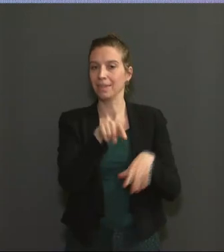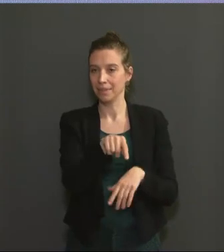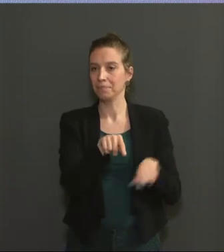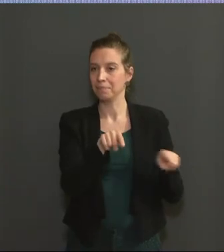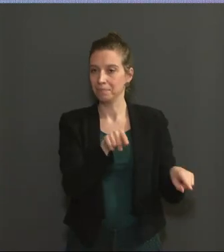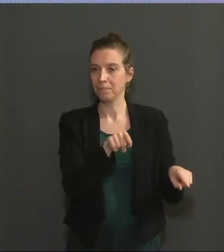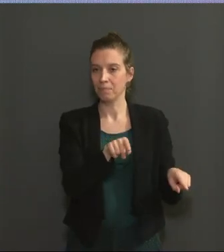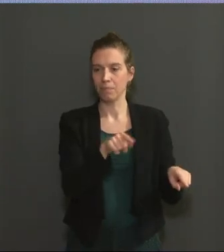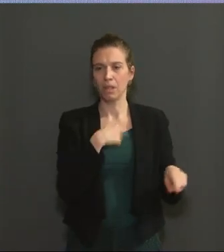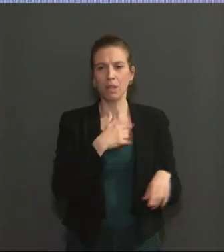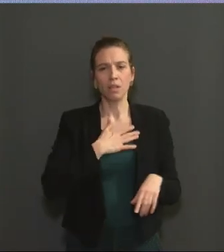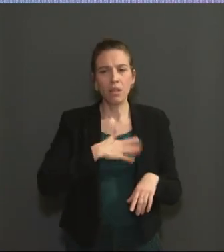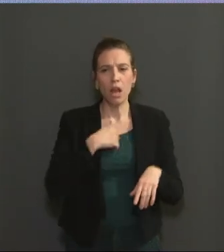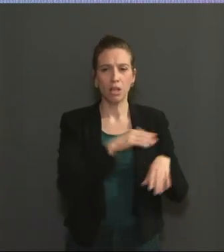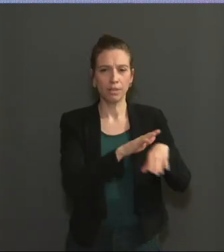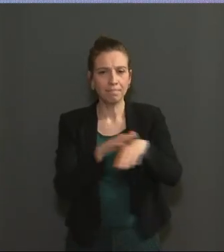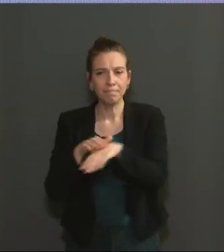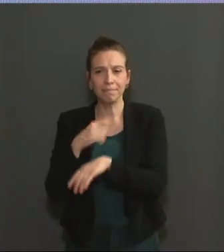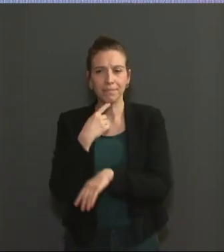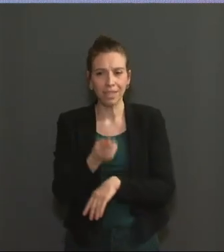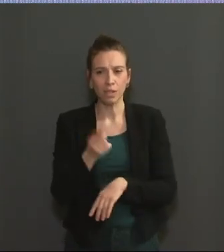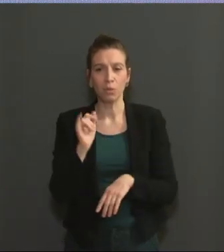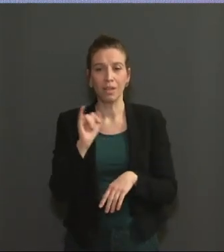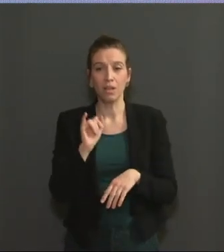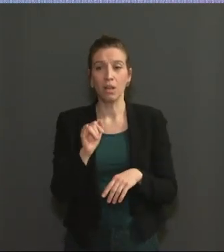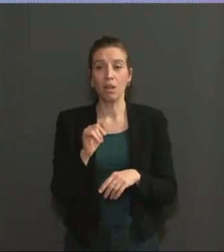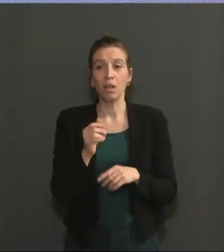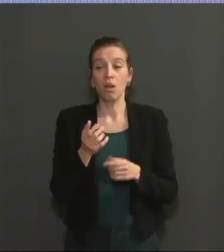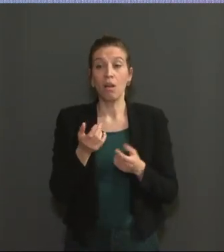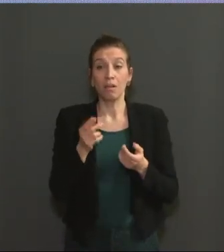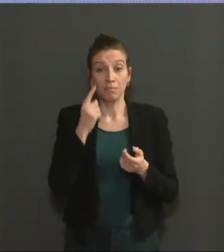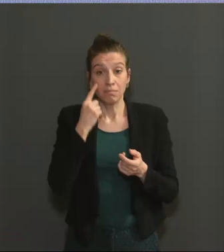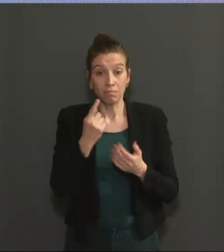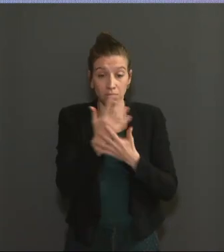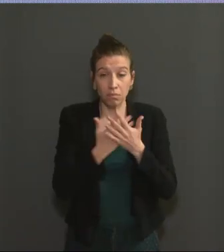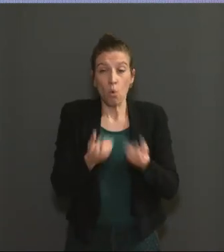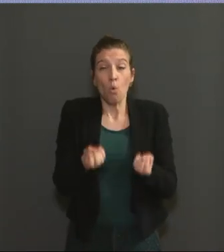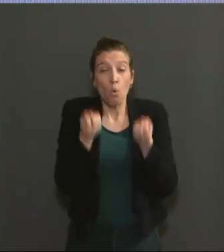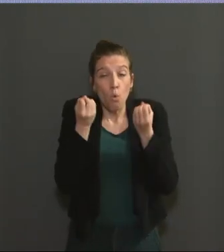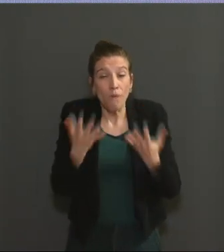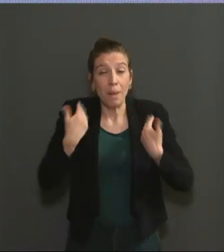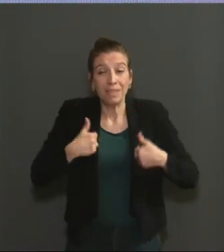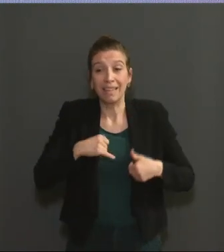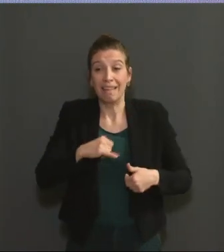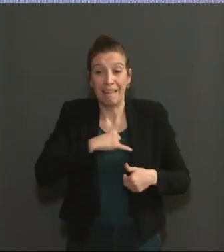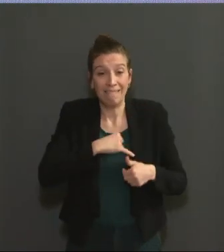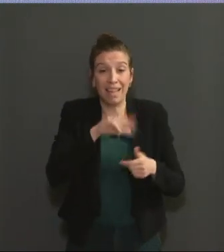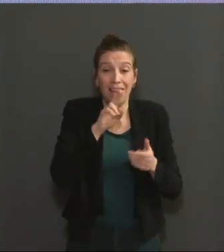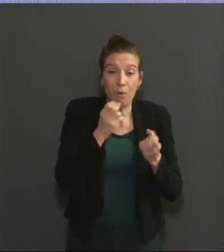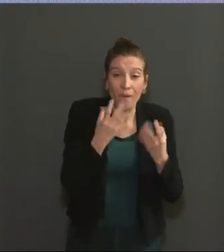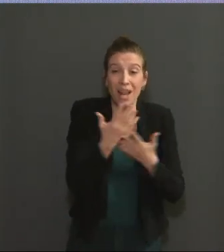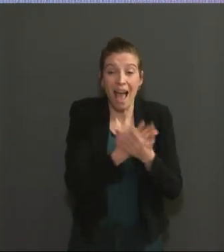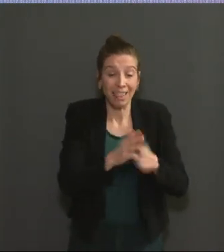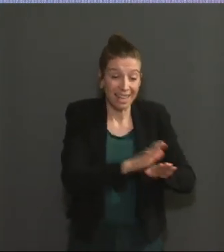herinneren dat in absolute aantallen gezien het aantal besmettingen nog steeds een stuk lager is bij kinderen en tieners